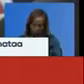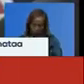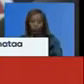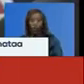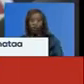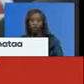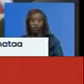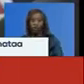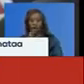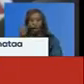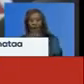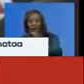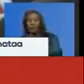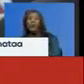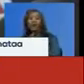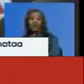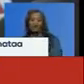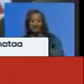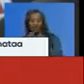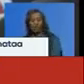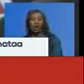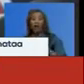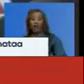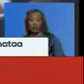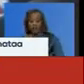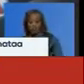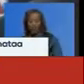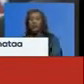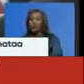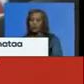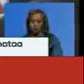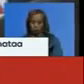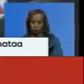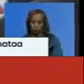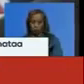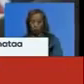ጽሑፋቸው በአገር በቀል ግጭት አፈታት ማህበራዊ ሀብት ሚና ላይ የሰሩ፣